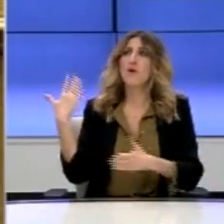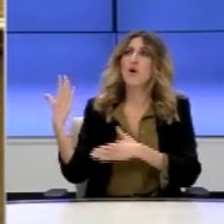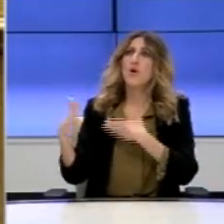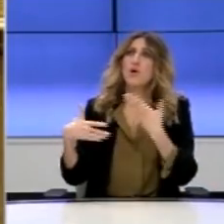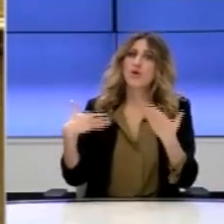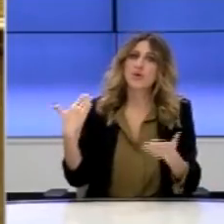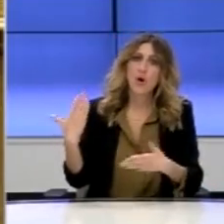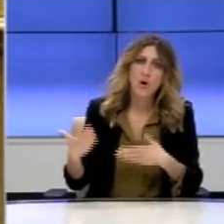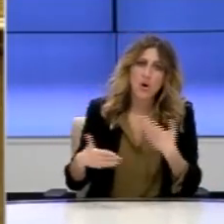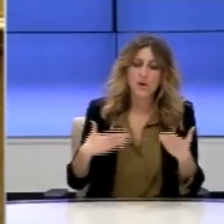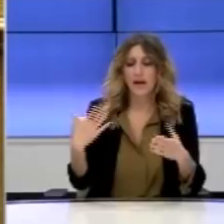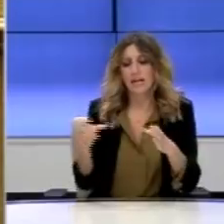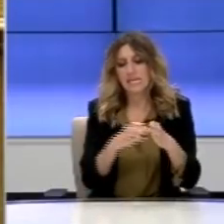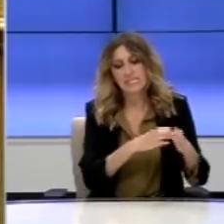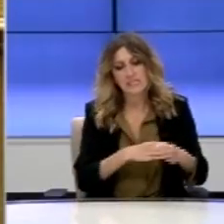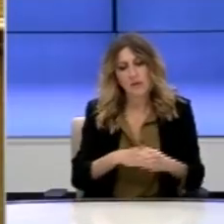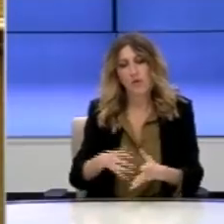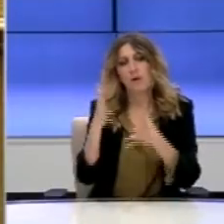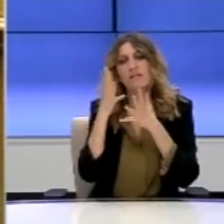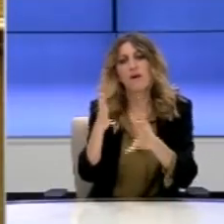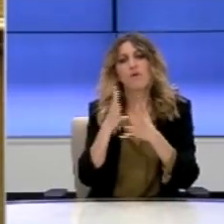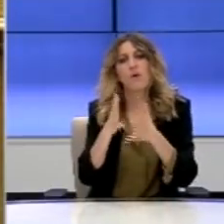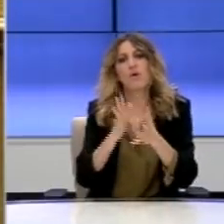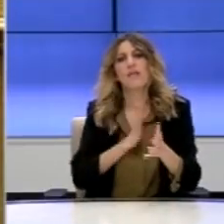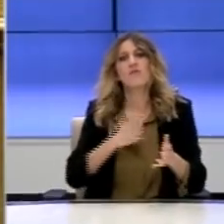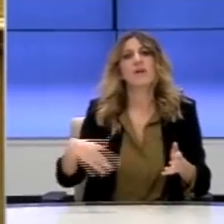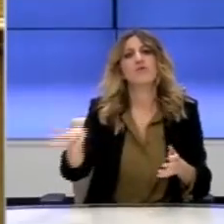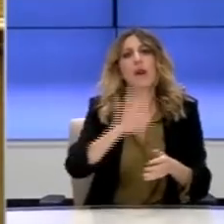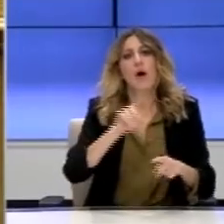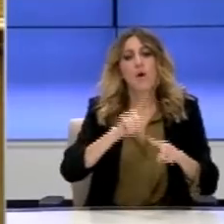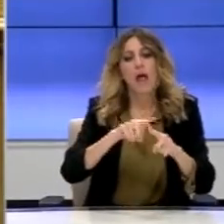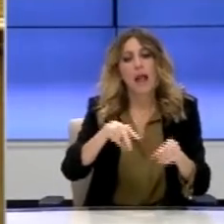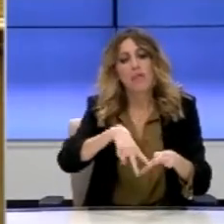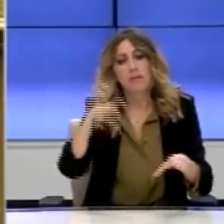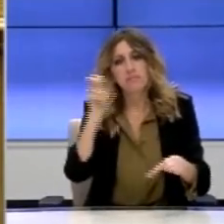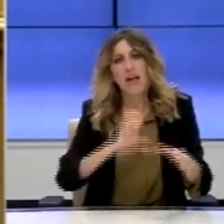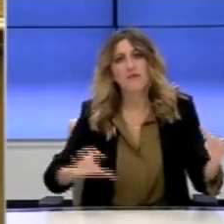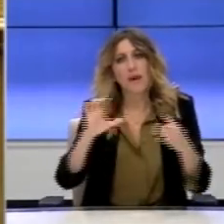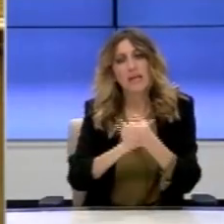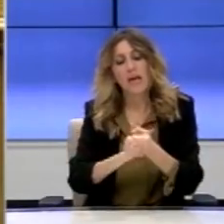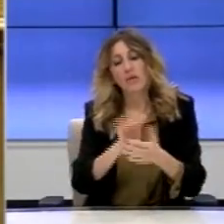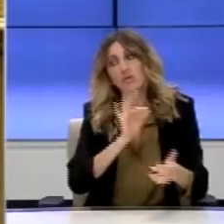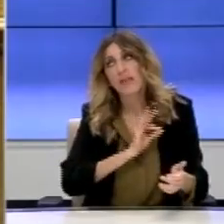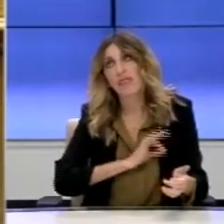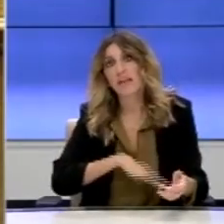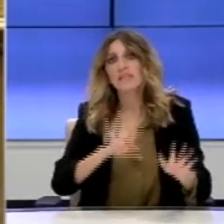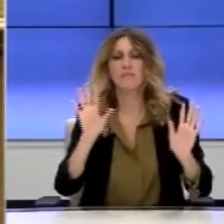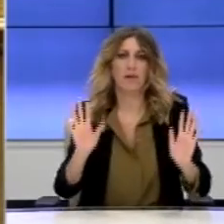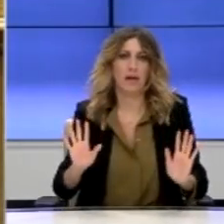δήθεν έξω από την Ευρωπαϊκή Ένωση η χώρα μας, ο λαός μας θα είναι τάχα απομονωμένος.